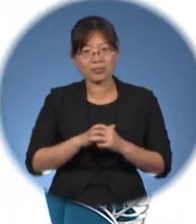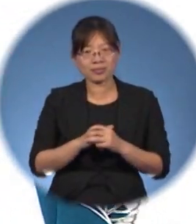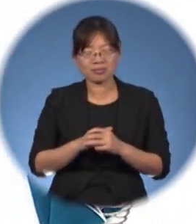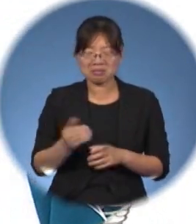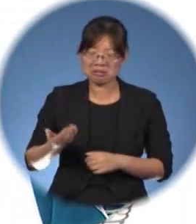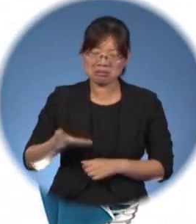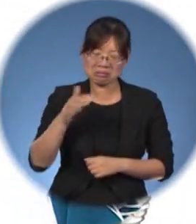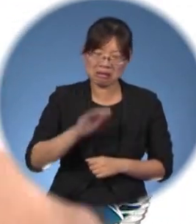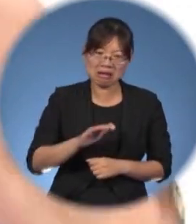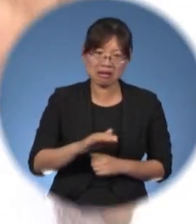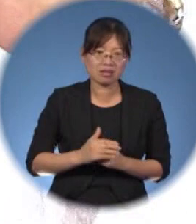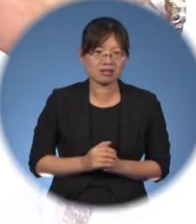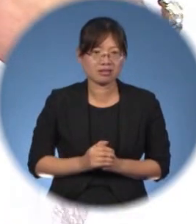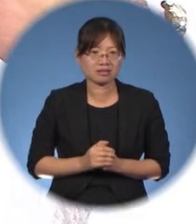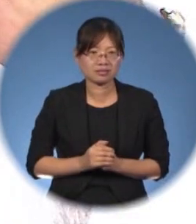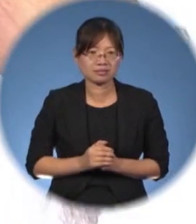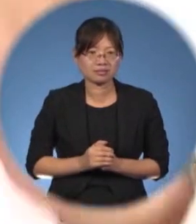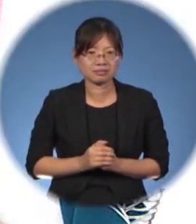근데